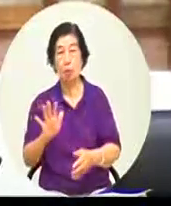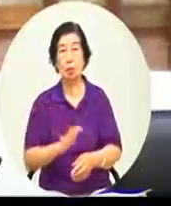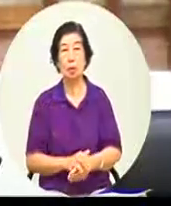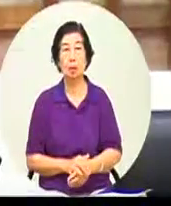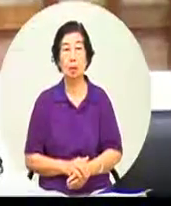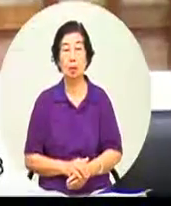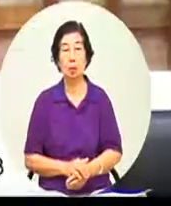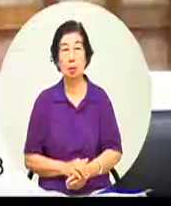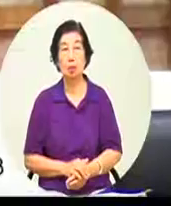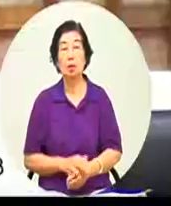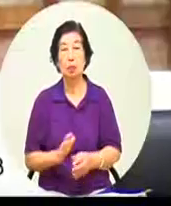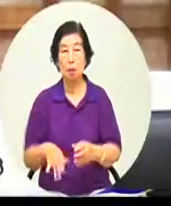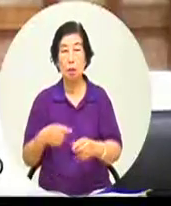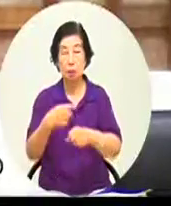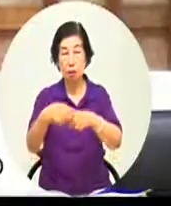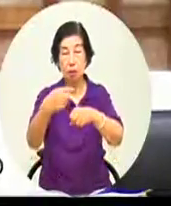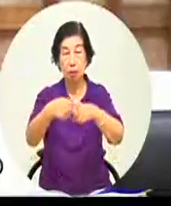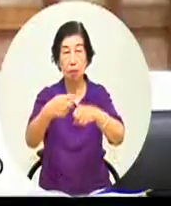好，再给刘演一分钟。